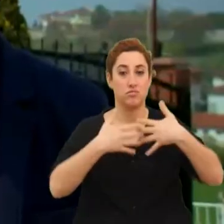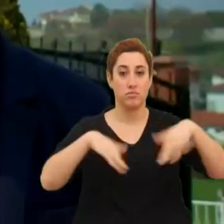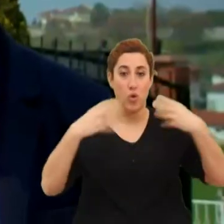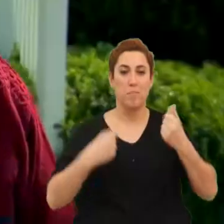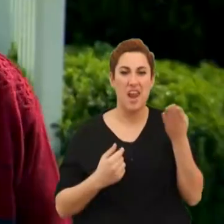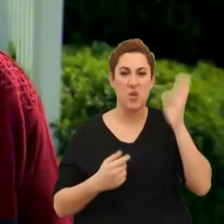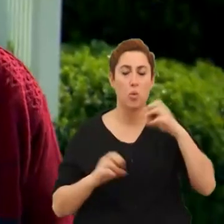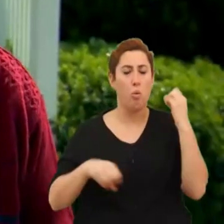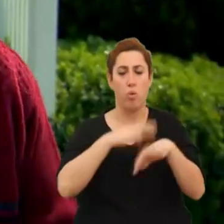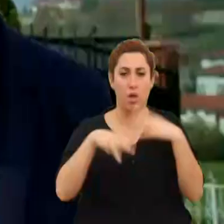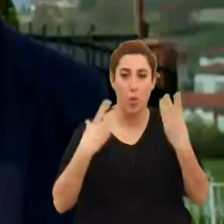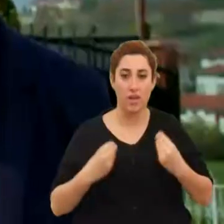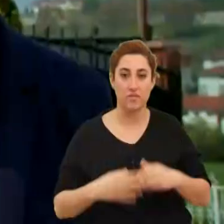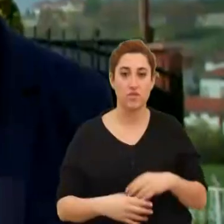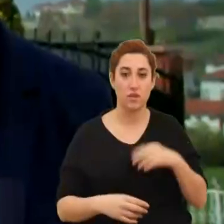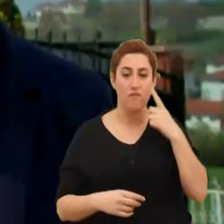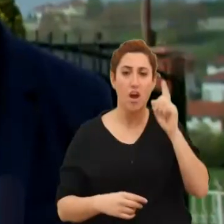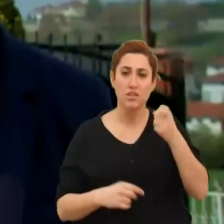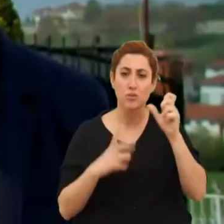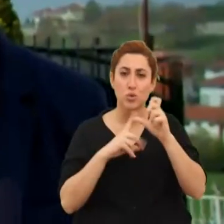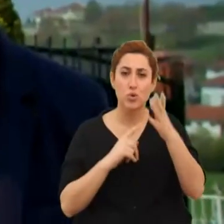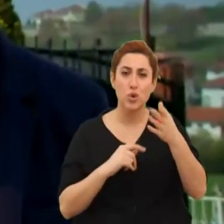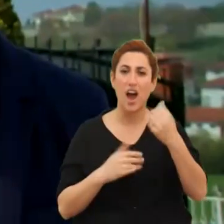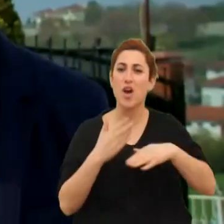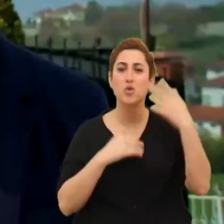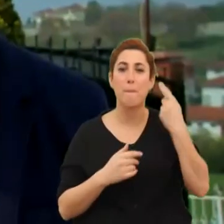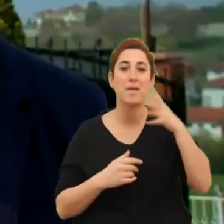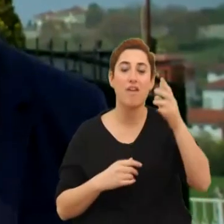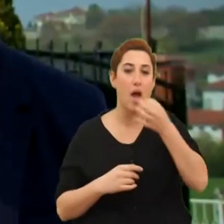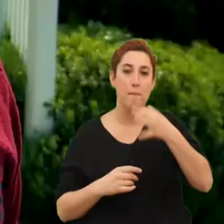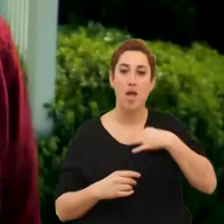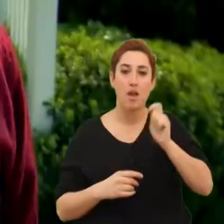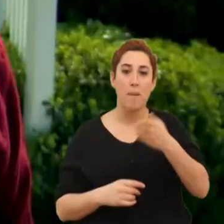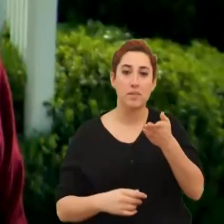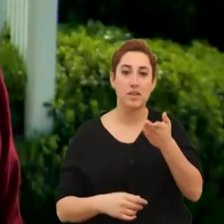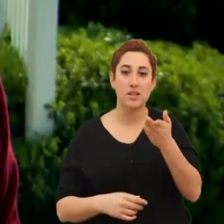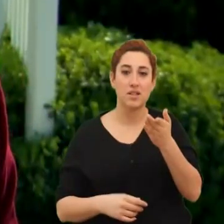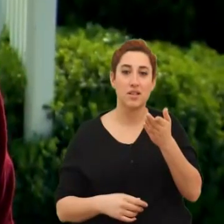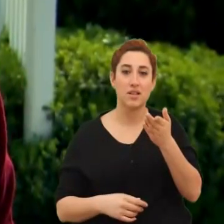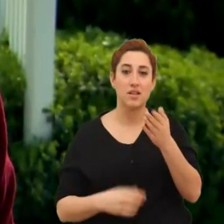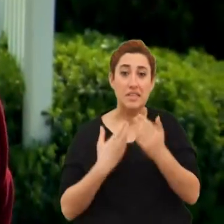geçti. Birazdan kıyamet kopar. Farkında mısın Şükrü? Az önce bedavadan bana haber verdin.